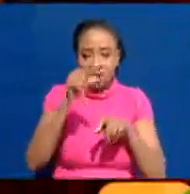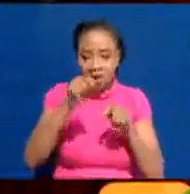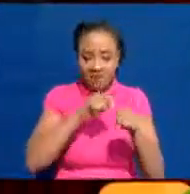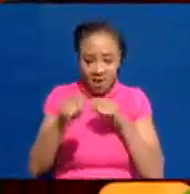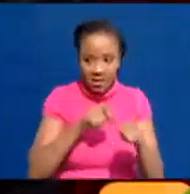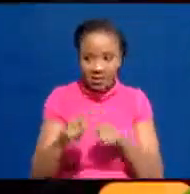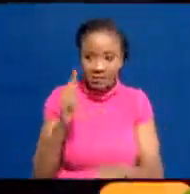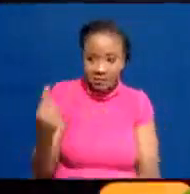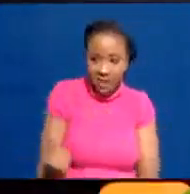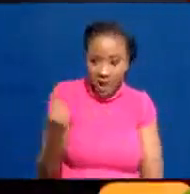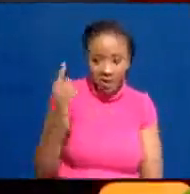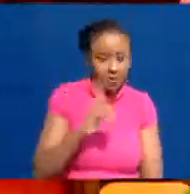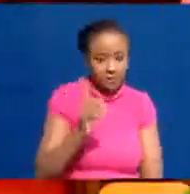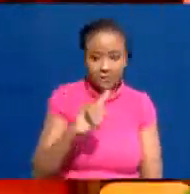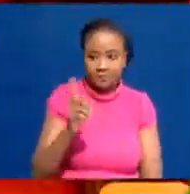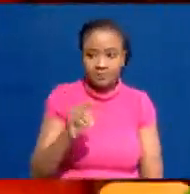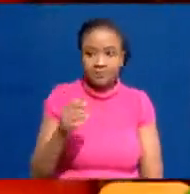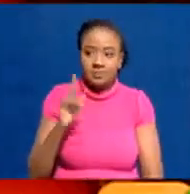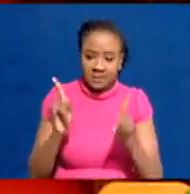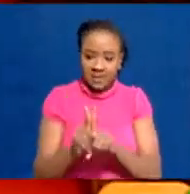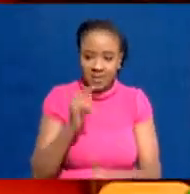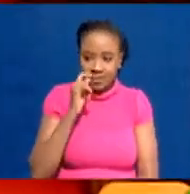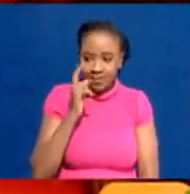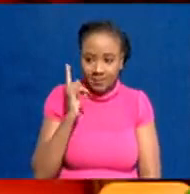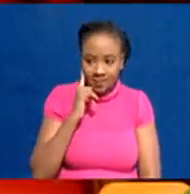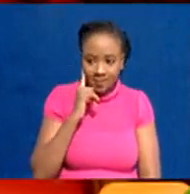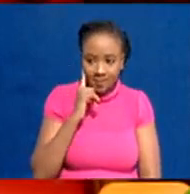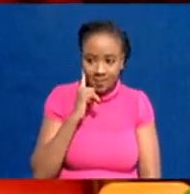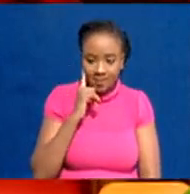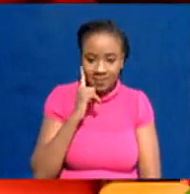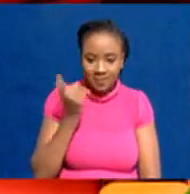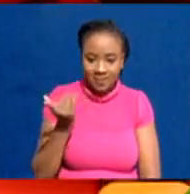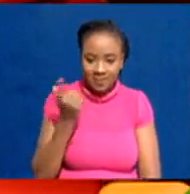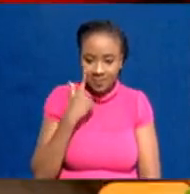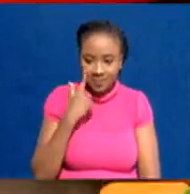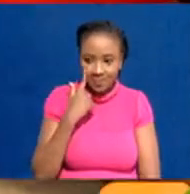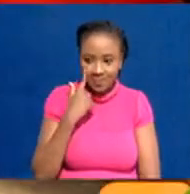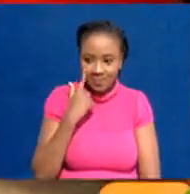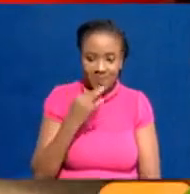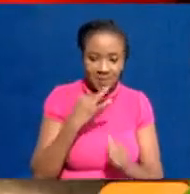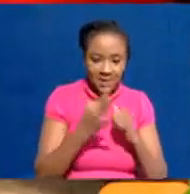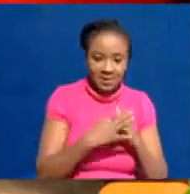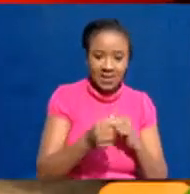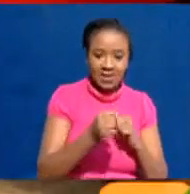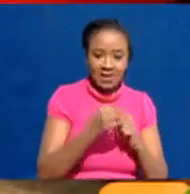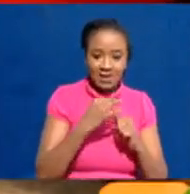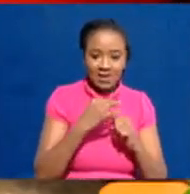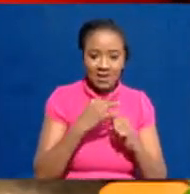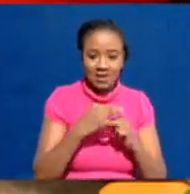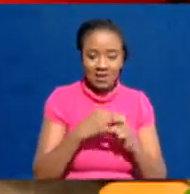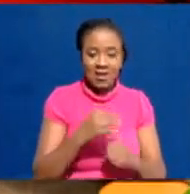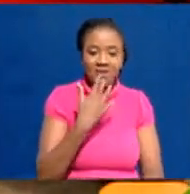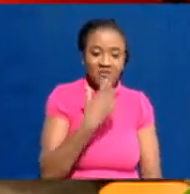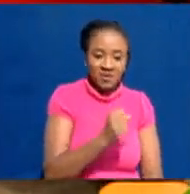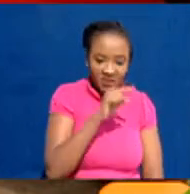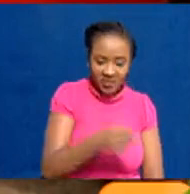hiki pekee. Viti hivi viwili pia viligharimu shilingi laki tano kila moja. Kwa ujumla, viti vitatu